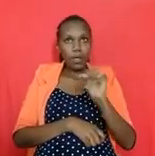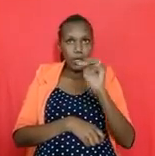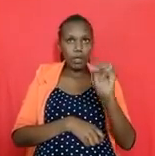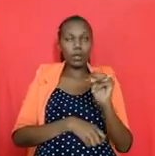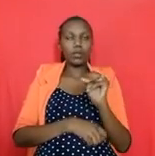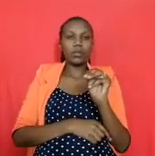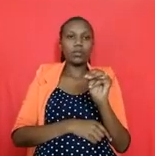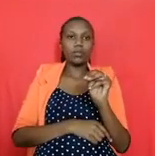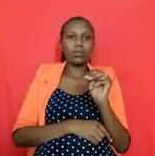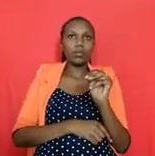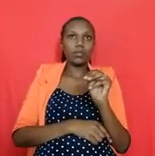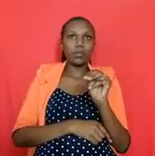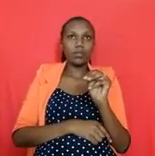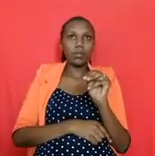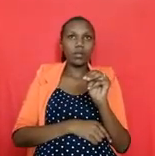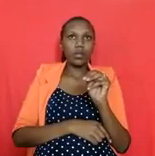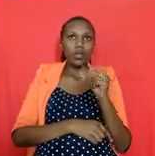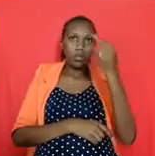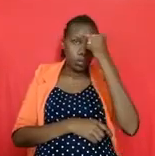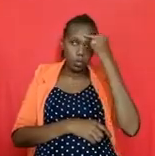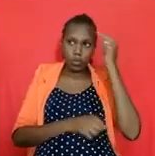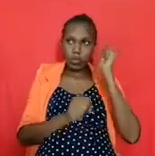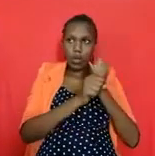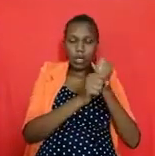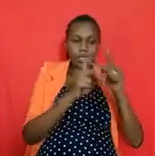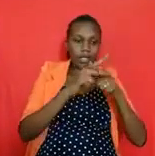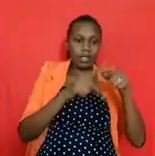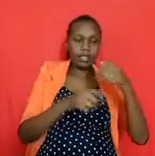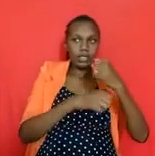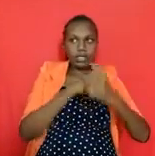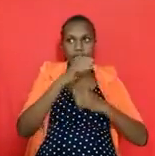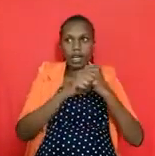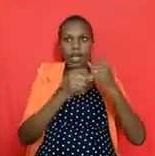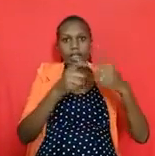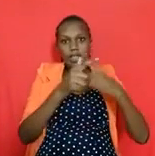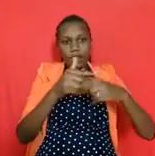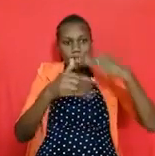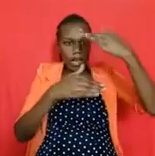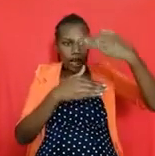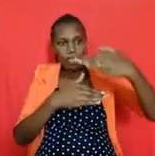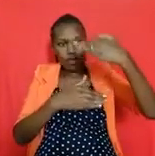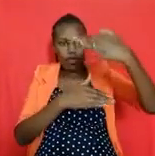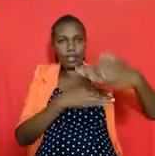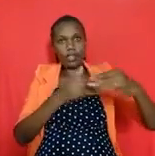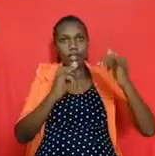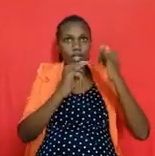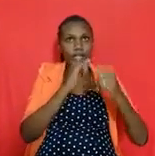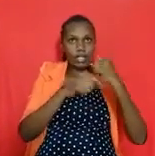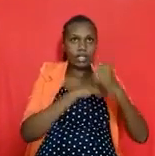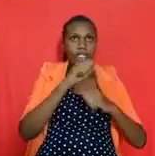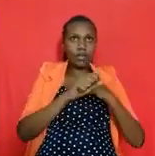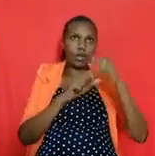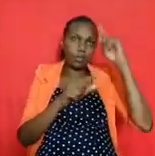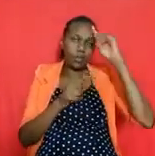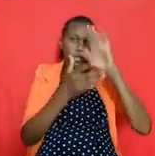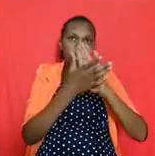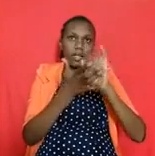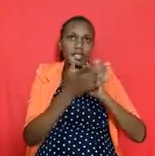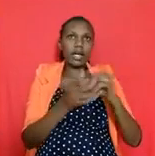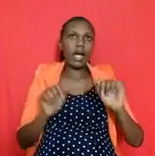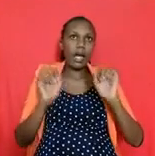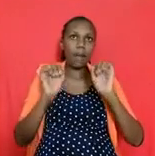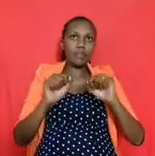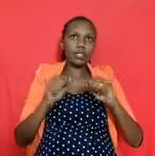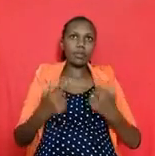nuthu towira ni ukiambiria mwaka uyu na ucio ungi na uria ugiturikie twina witikio ati ni guguthii uguo